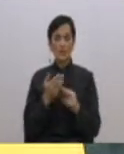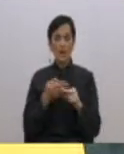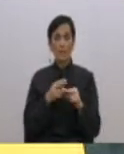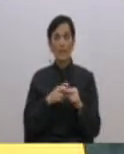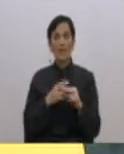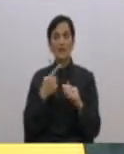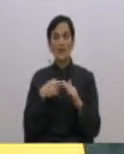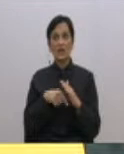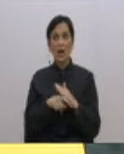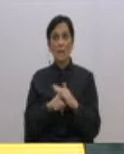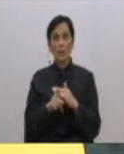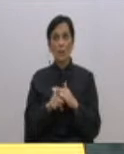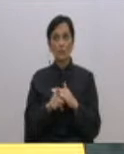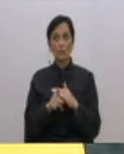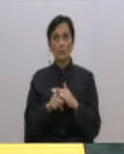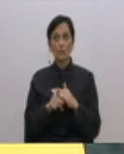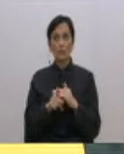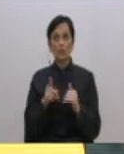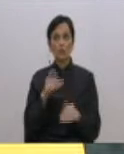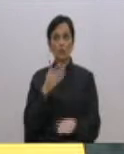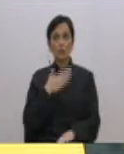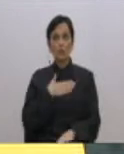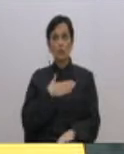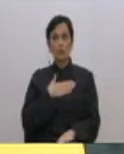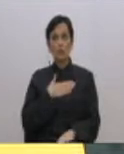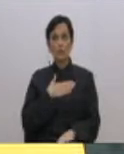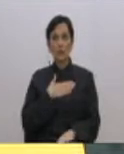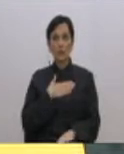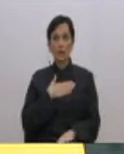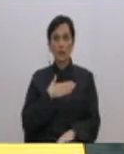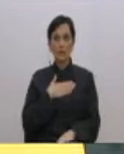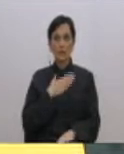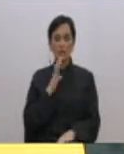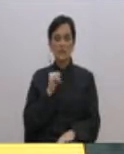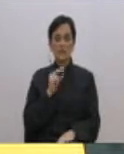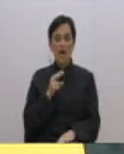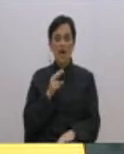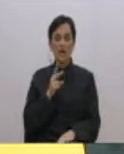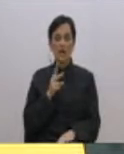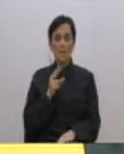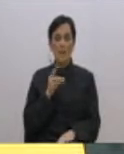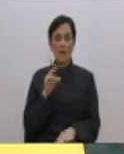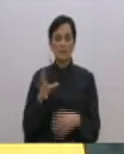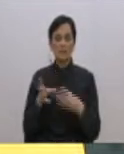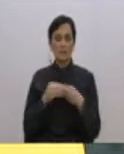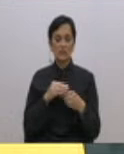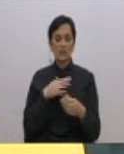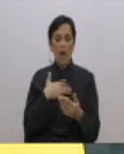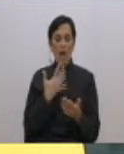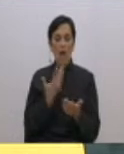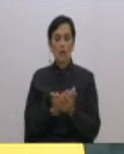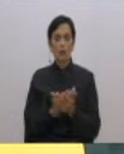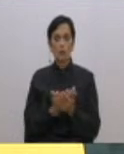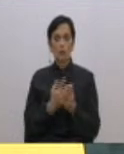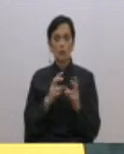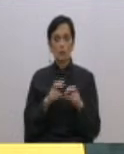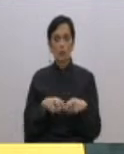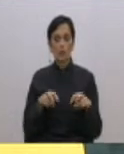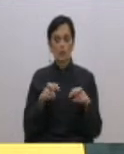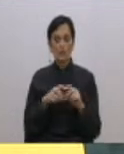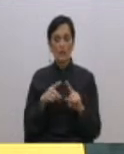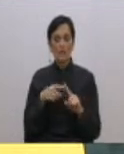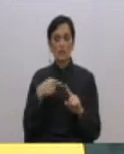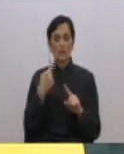canon dinare, cven, საკპატენტთან ერთად უკვე აქტიურად დავიწყეთ შემდგომ კვლევის შემდეგ უკვე